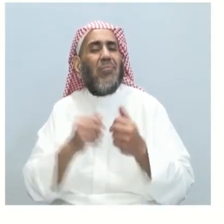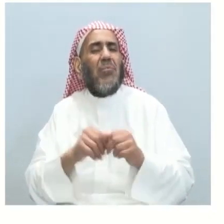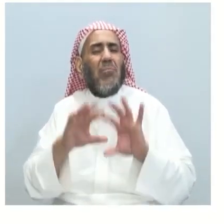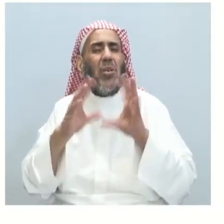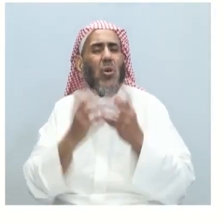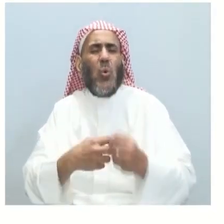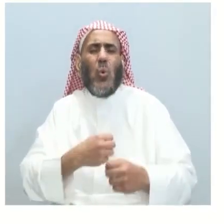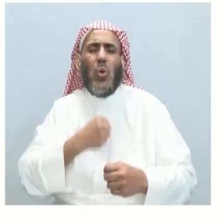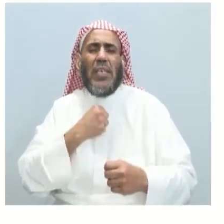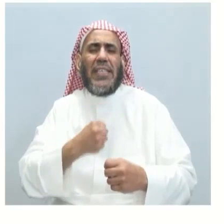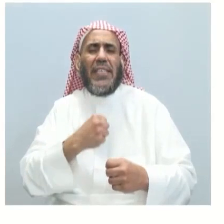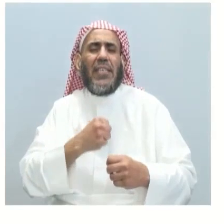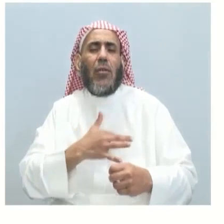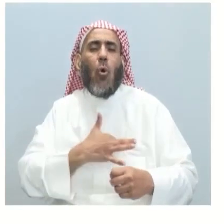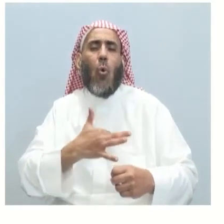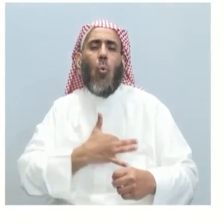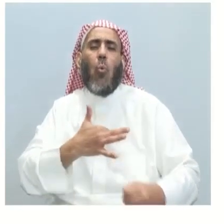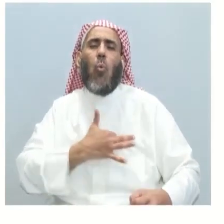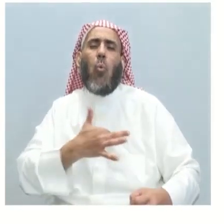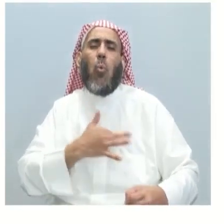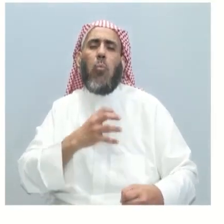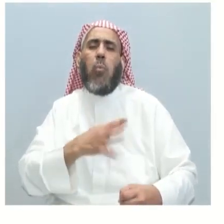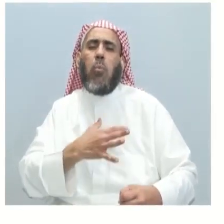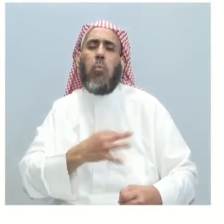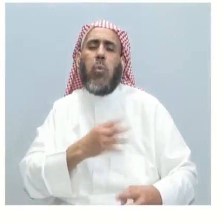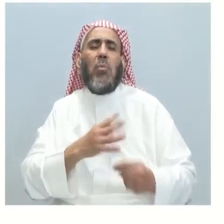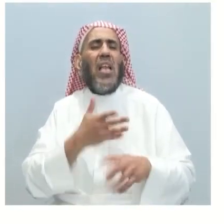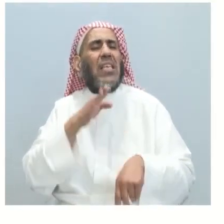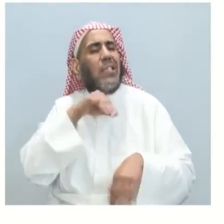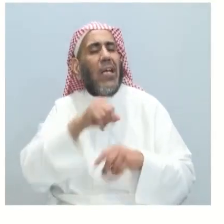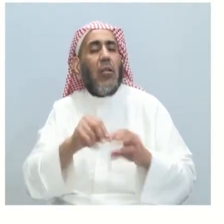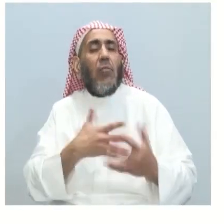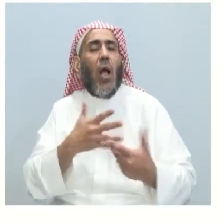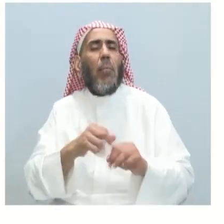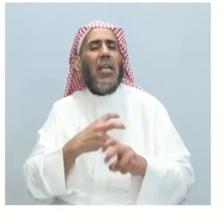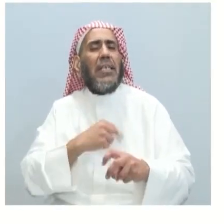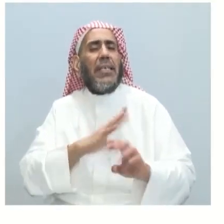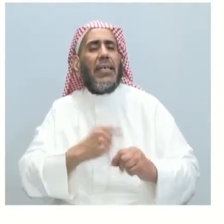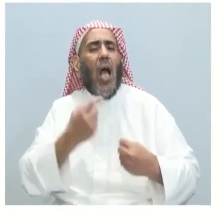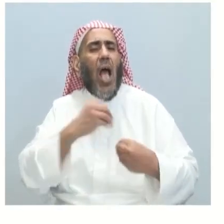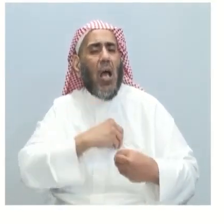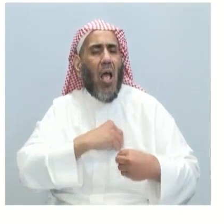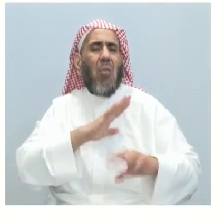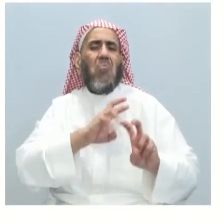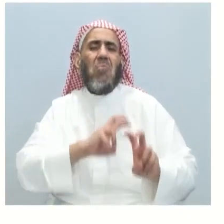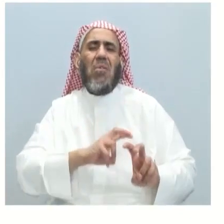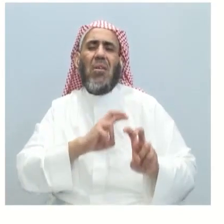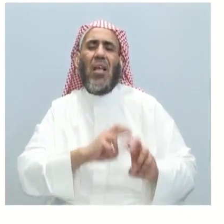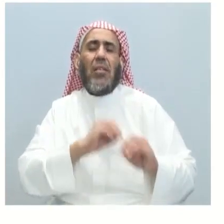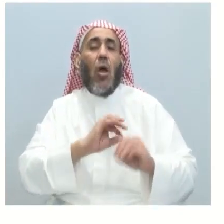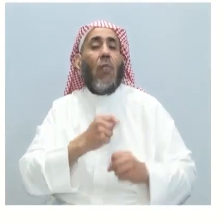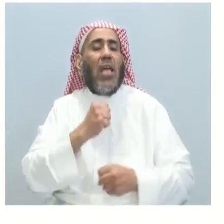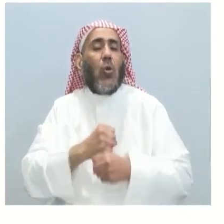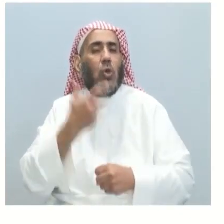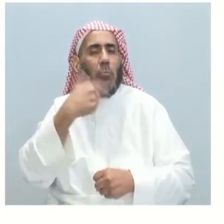يعني معى ان شده الخفقان مثل الاشات مذبوحه وانا اهتف يا قلبي التئ اخذ يهديه او ما يزيل فيه فيجيب